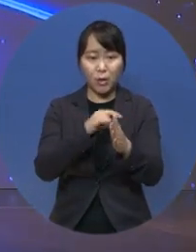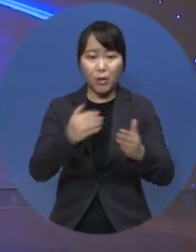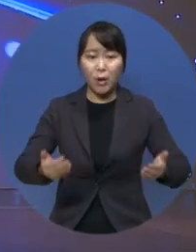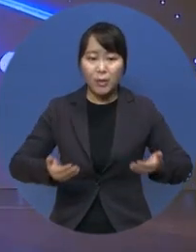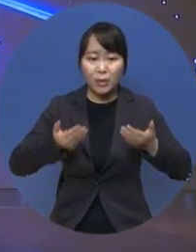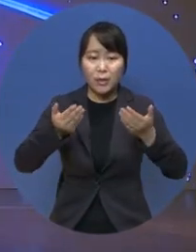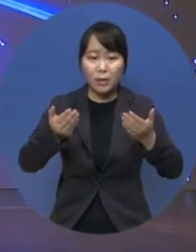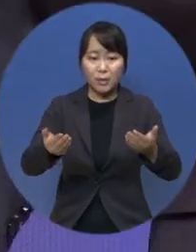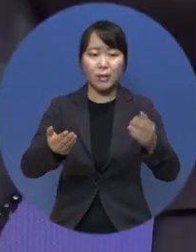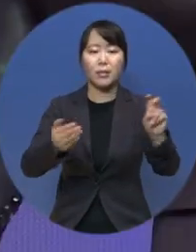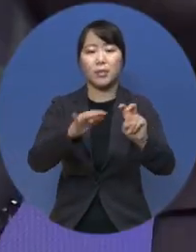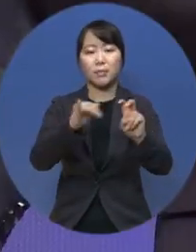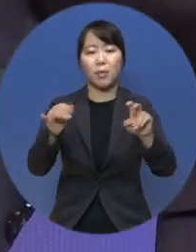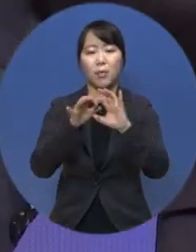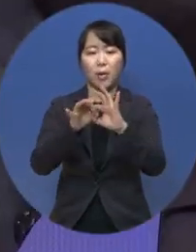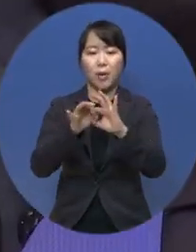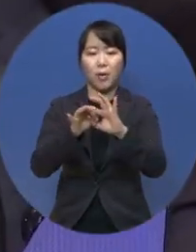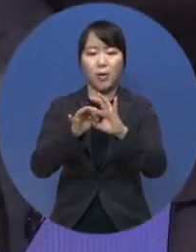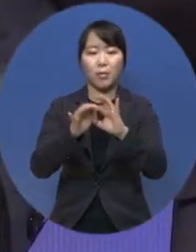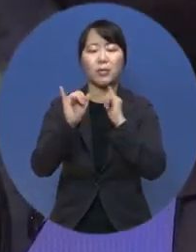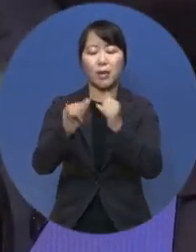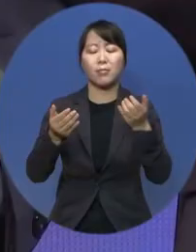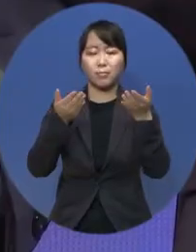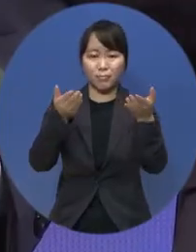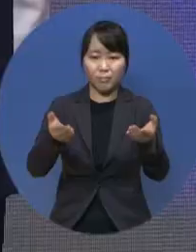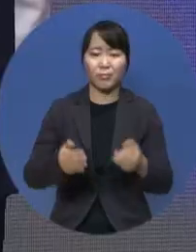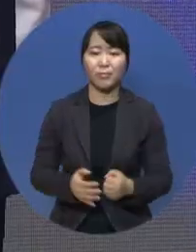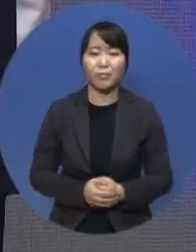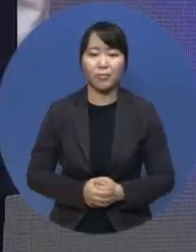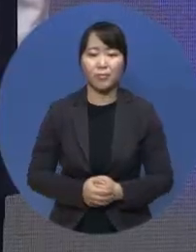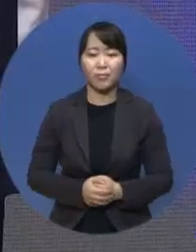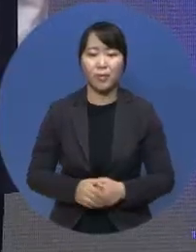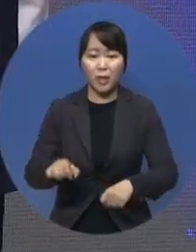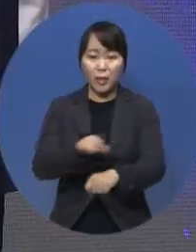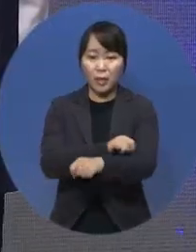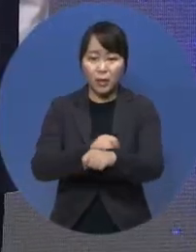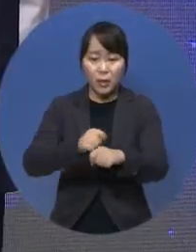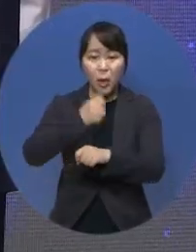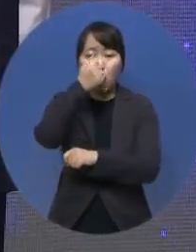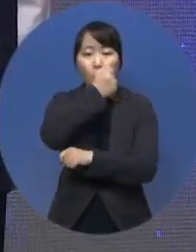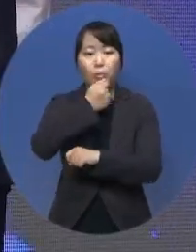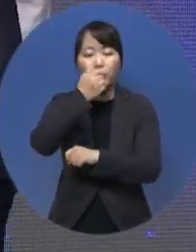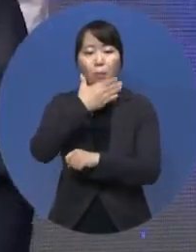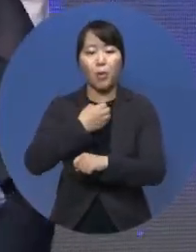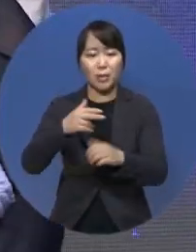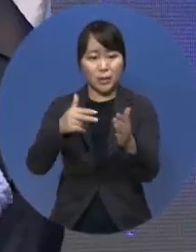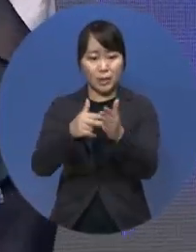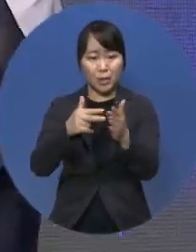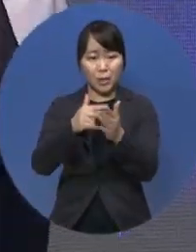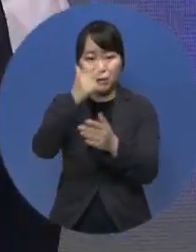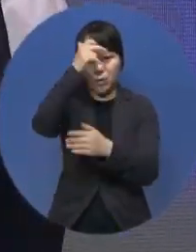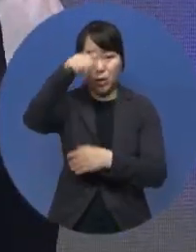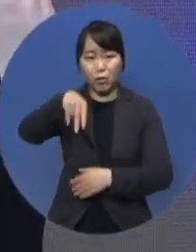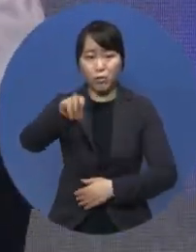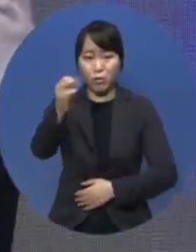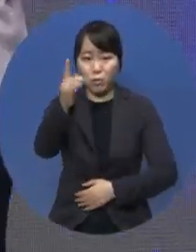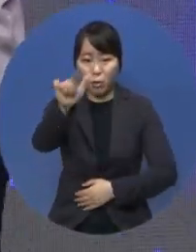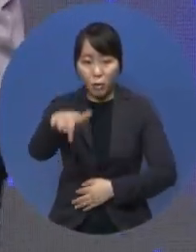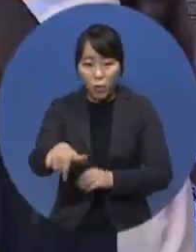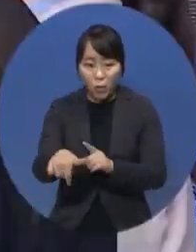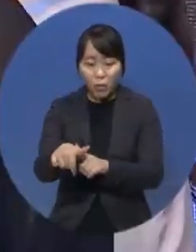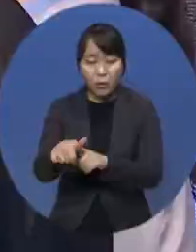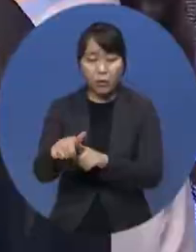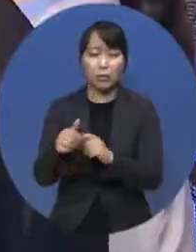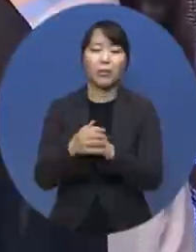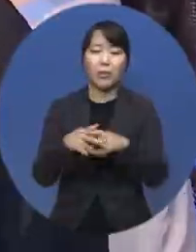20명에 대한 포상이 이루어졌습니다 특히 곰돌이 복지재단 최규옥 이사장은 장애인